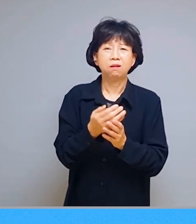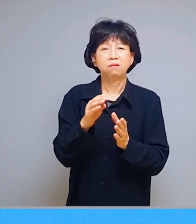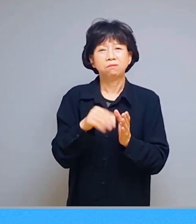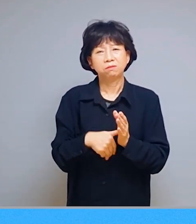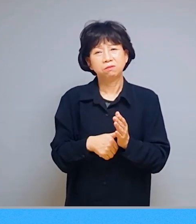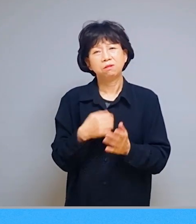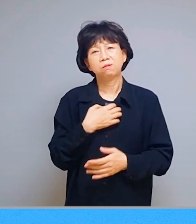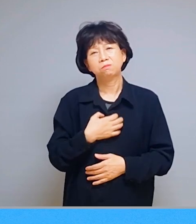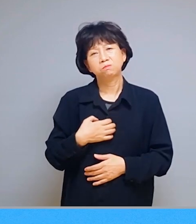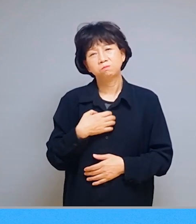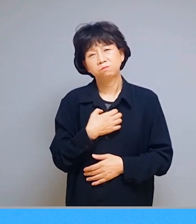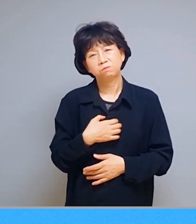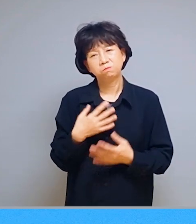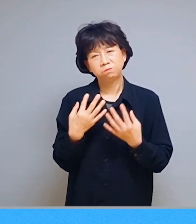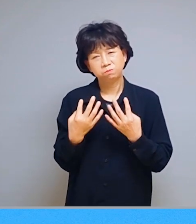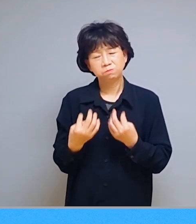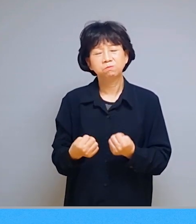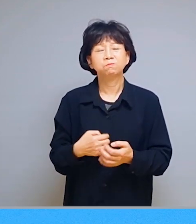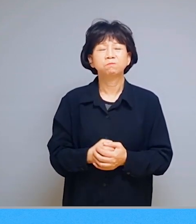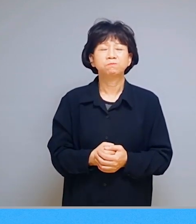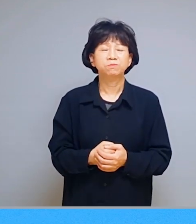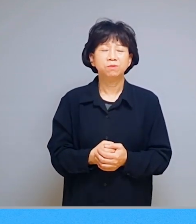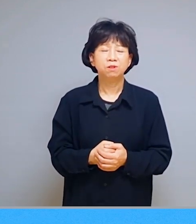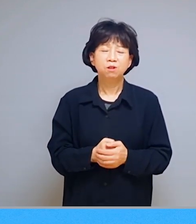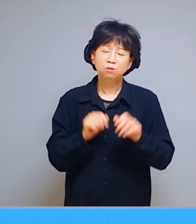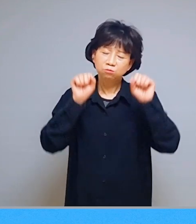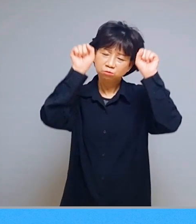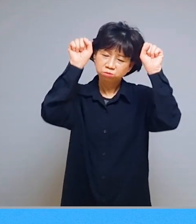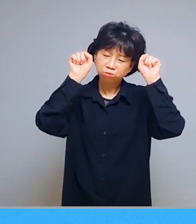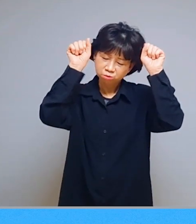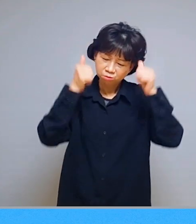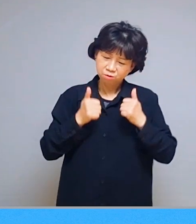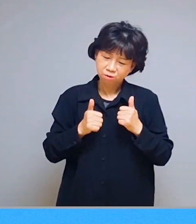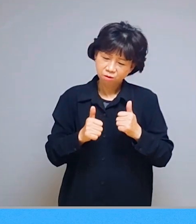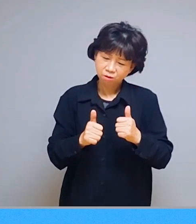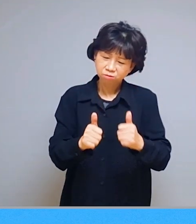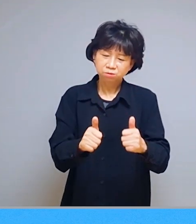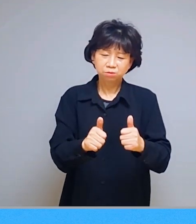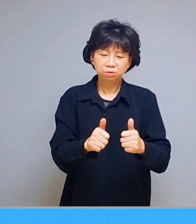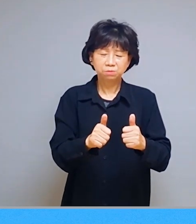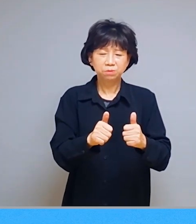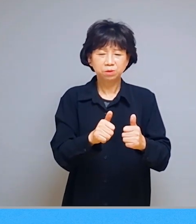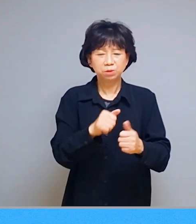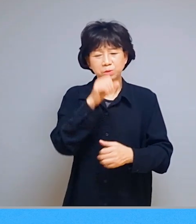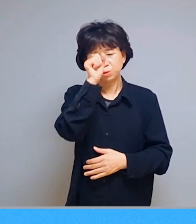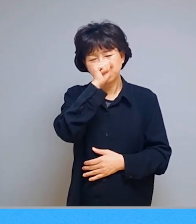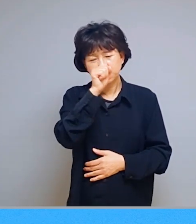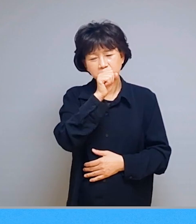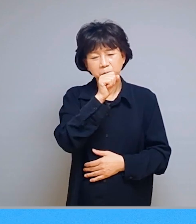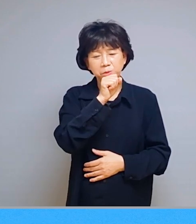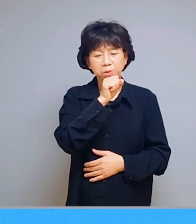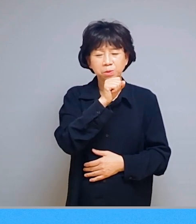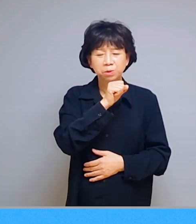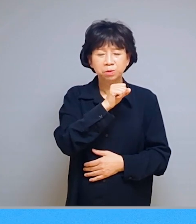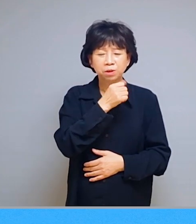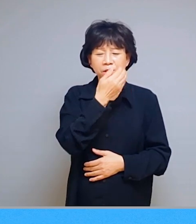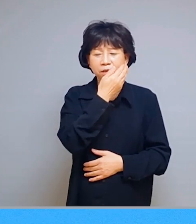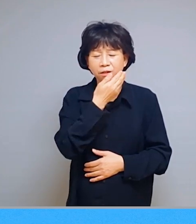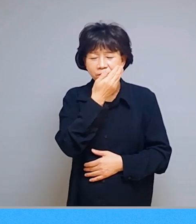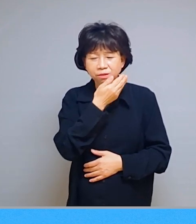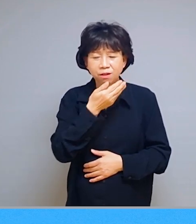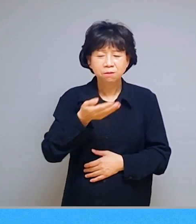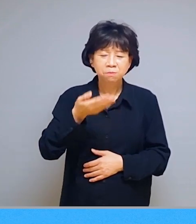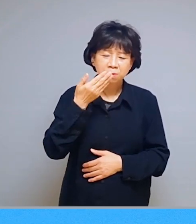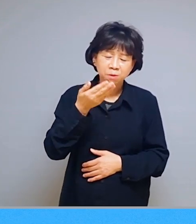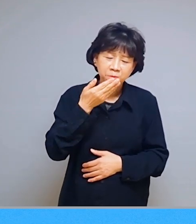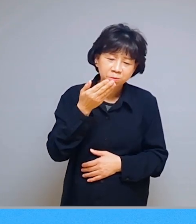마음이 괴롭습니까? 열심히 운동했는데 이것저것 좋은 거 잘 드셨는데 갑자기